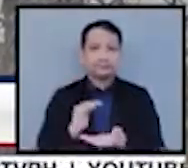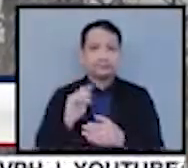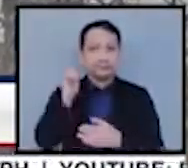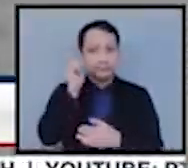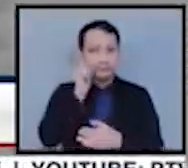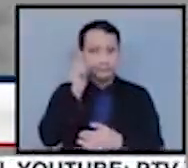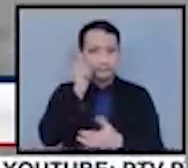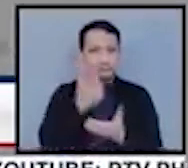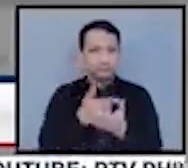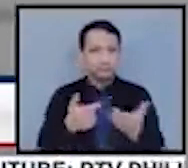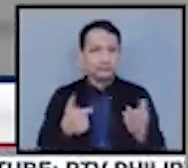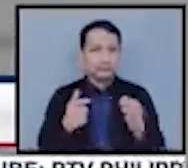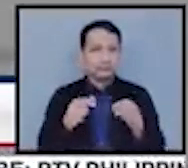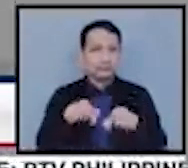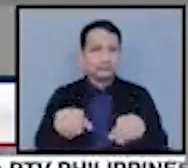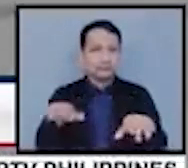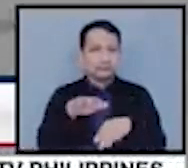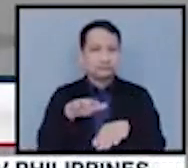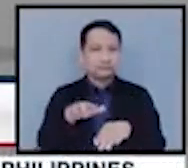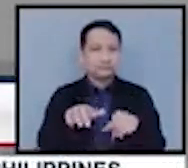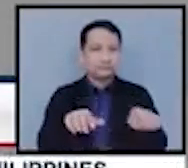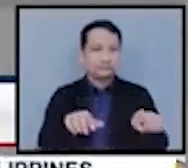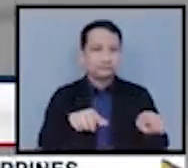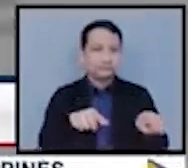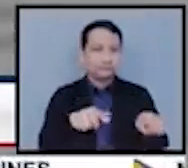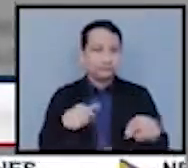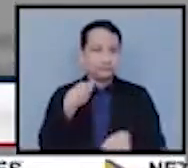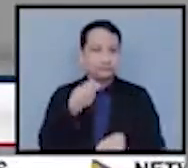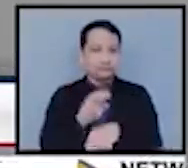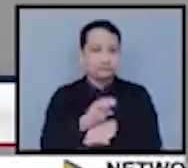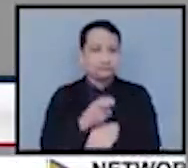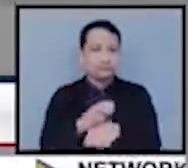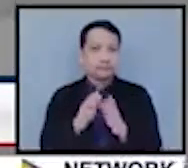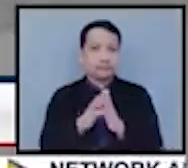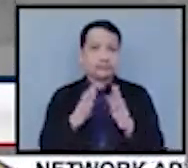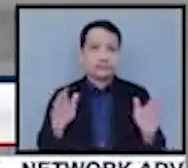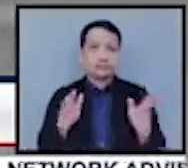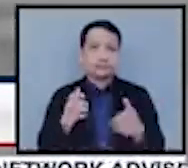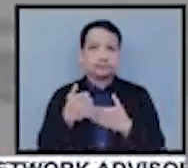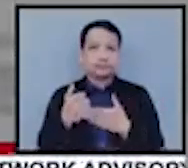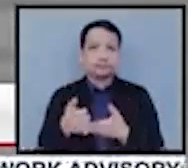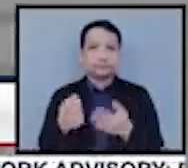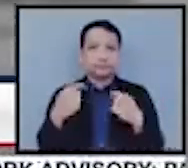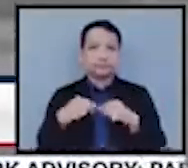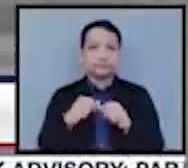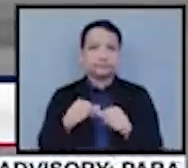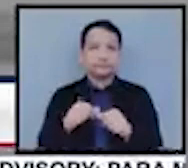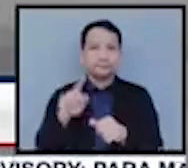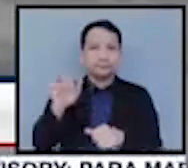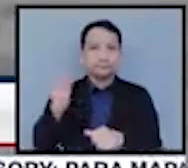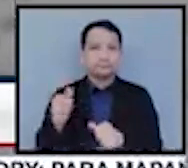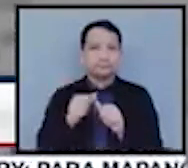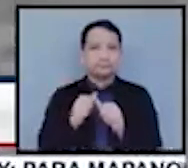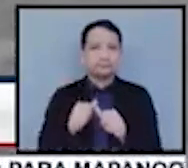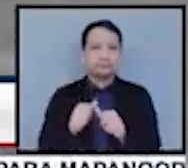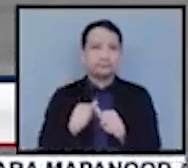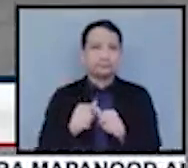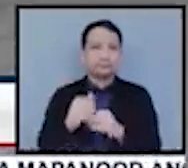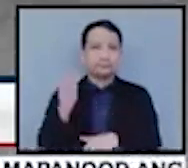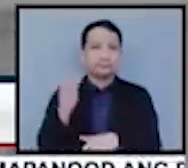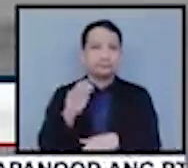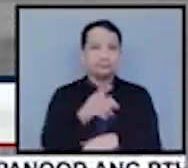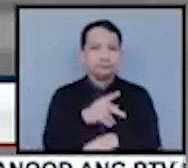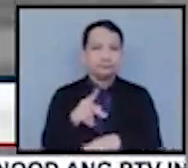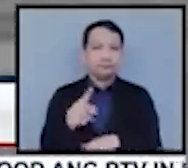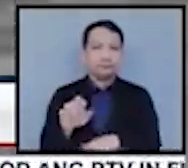mga pantalan. Sabi kasi ng mga negosyante, malaking pasanin ang insurance fee na sisingilin ng PPA sa bawat container